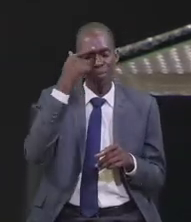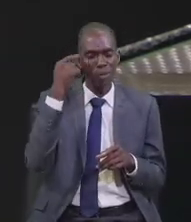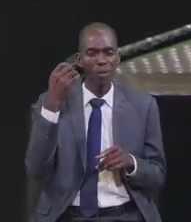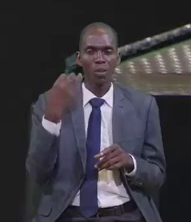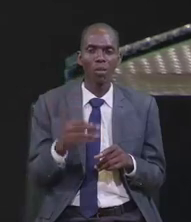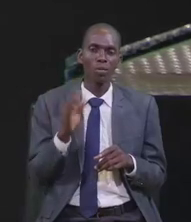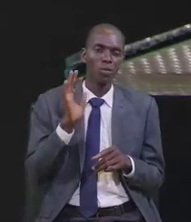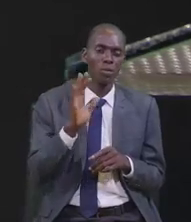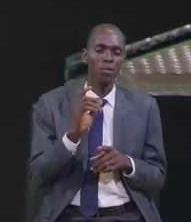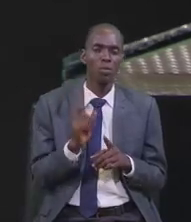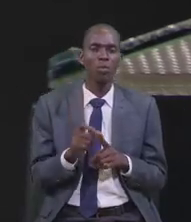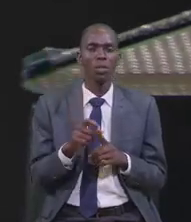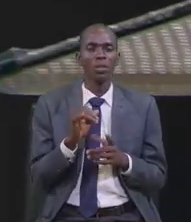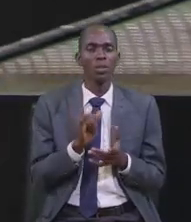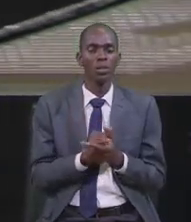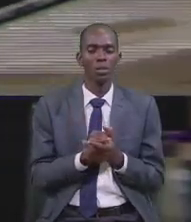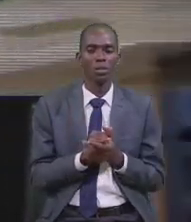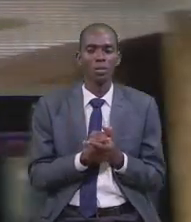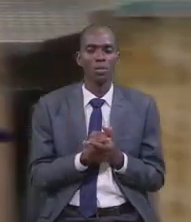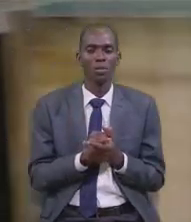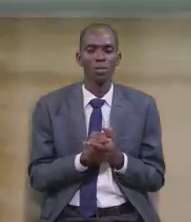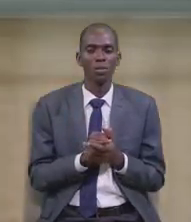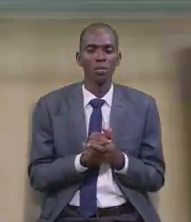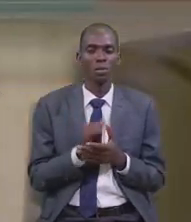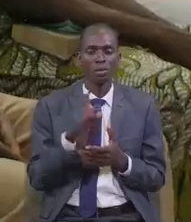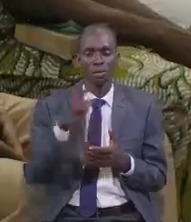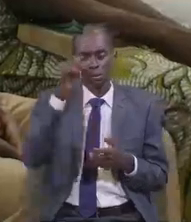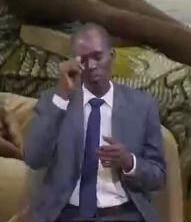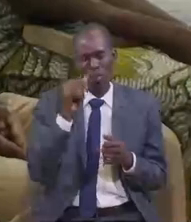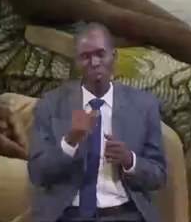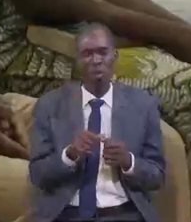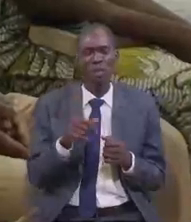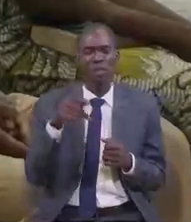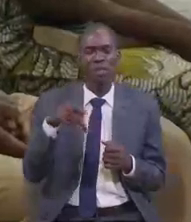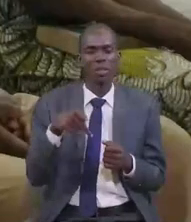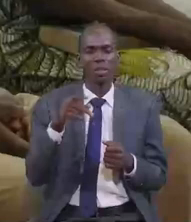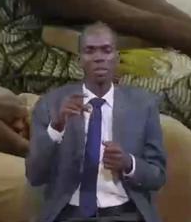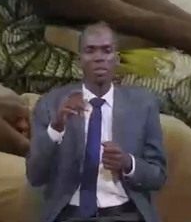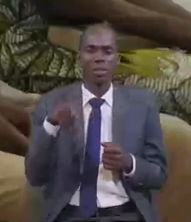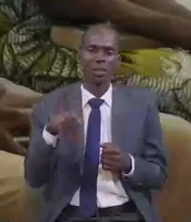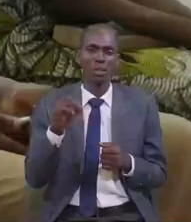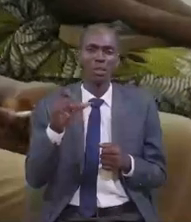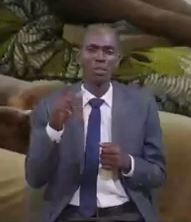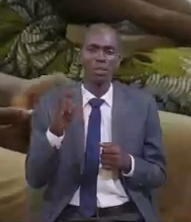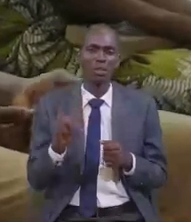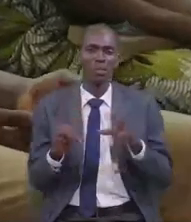à cause de l'œuvre d'inspiration qu'ils font. Vous rappelez bien, Samson est